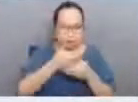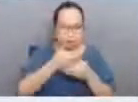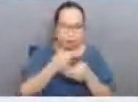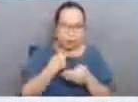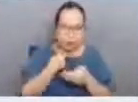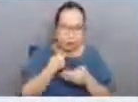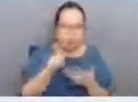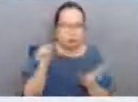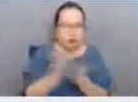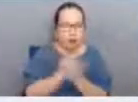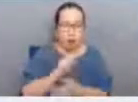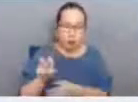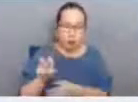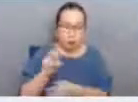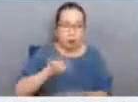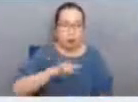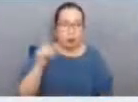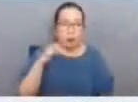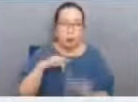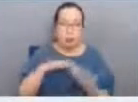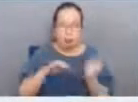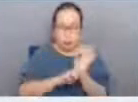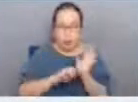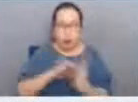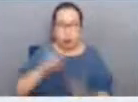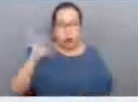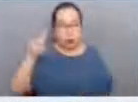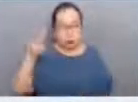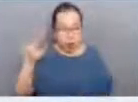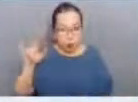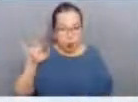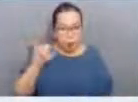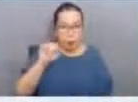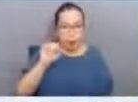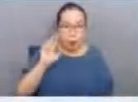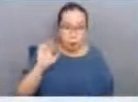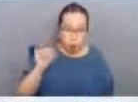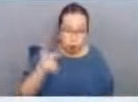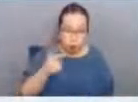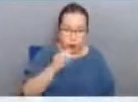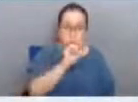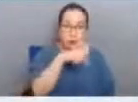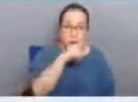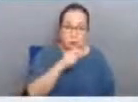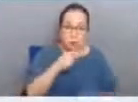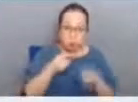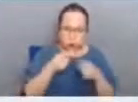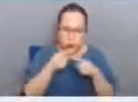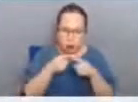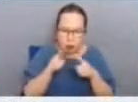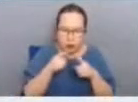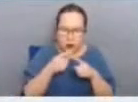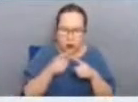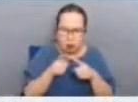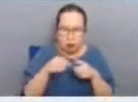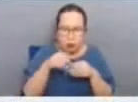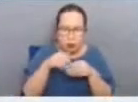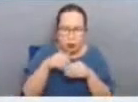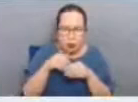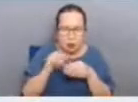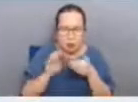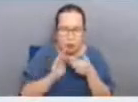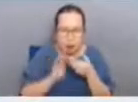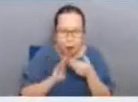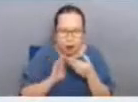sa 49,000 seafarers po yung napalabas natin. Ito po yung normal na pagpapalabas na po natin ng